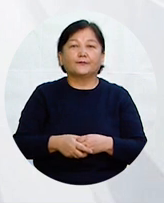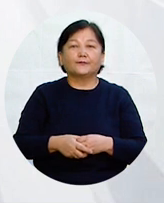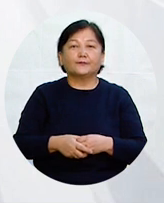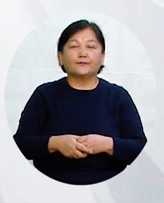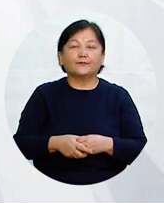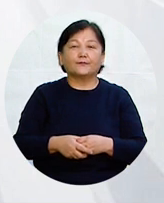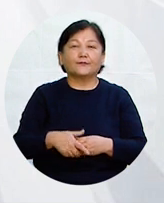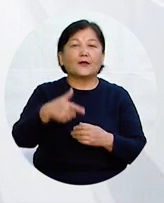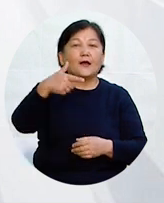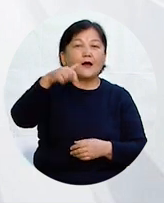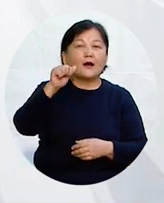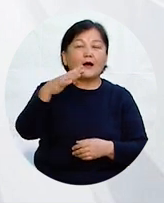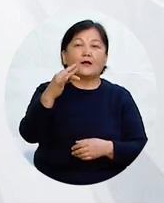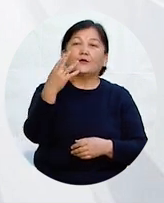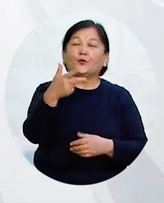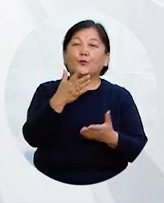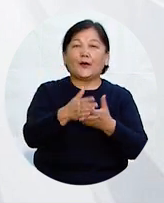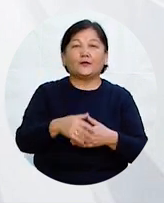За гар гэдэг үг.